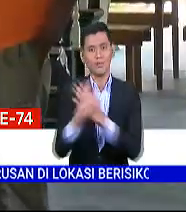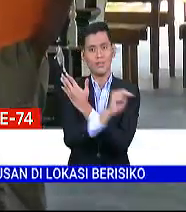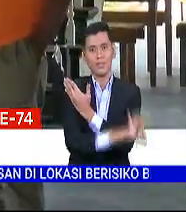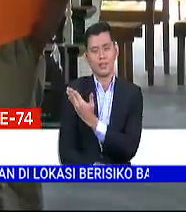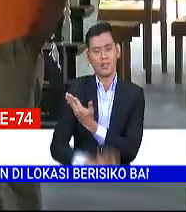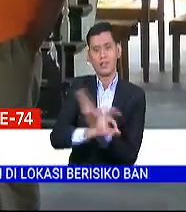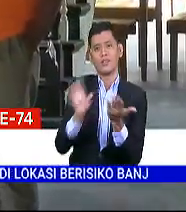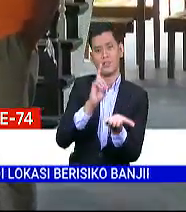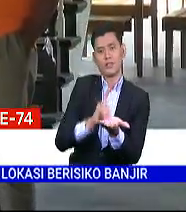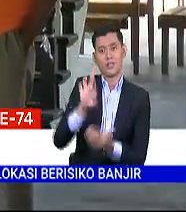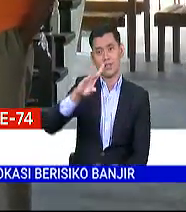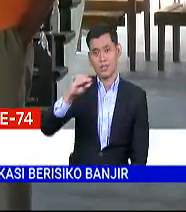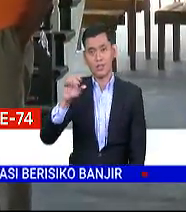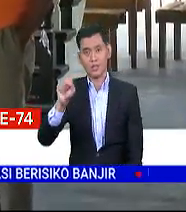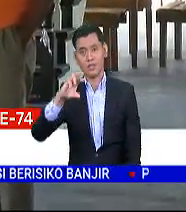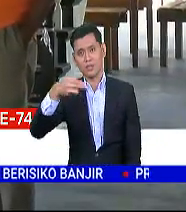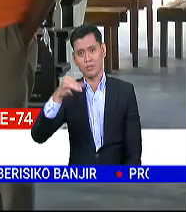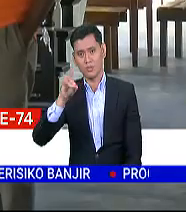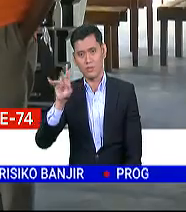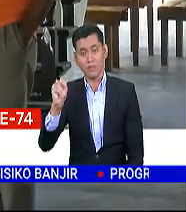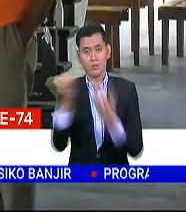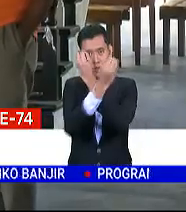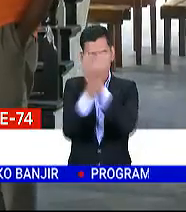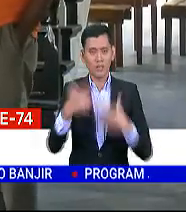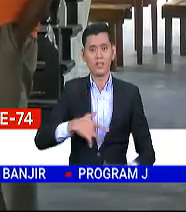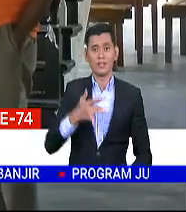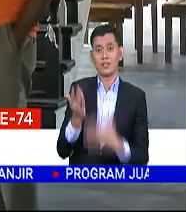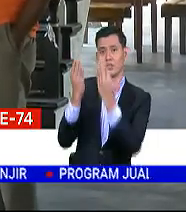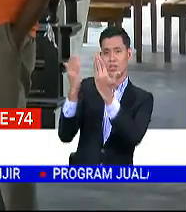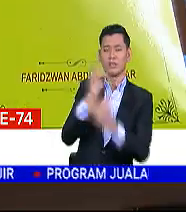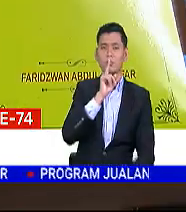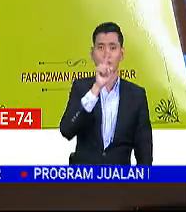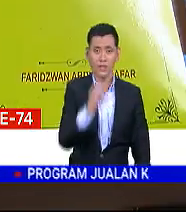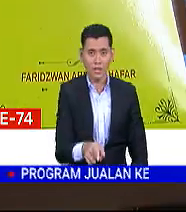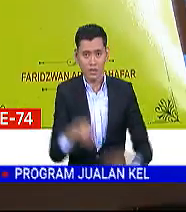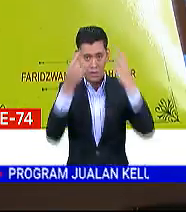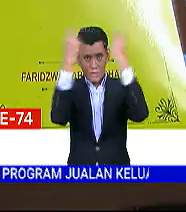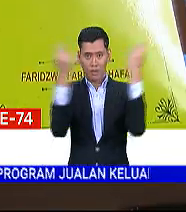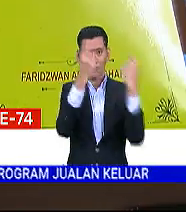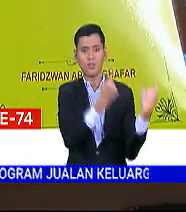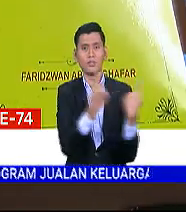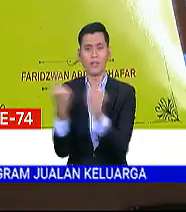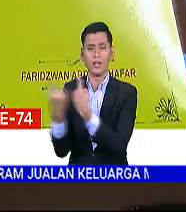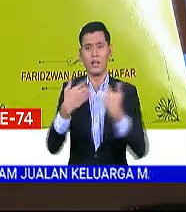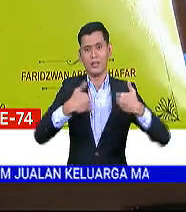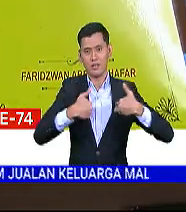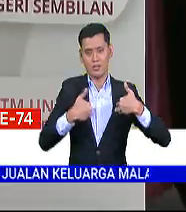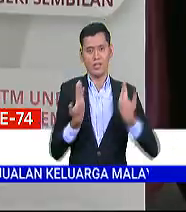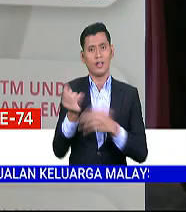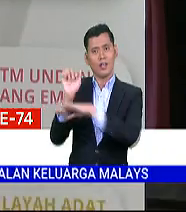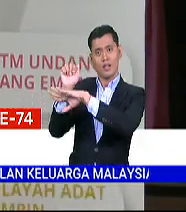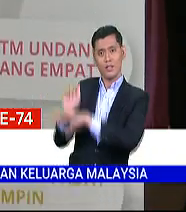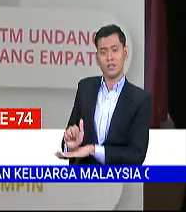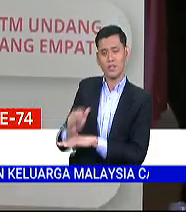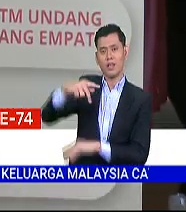Dr. Randes Syamsuddin Ahmad berkata, selain rasa syukur, sambutan itu juga dipenuhi dengan unsur-unsur adat